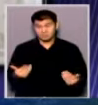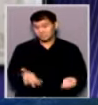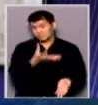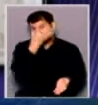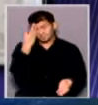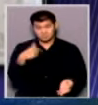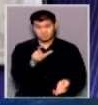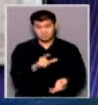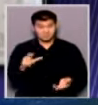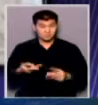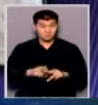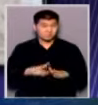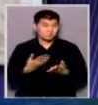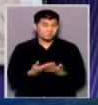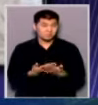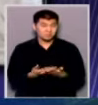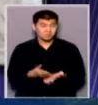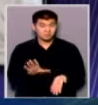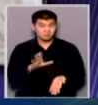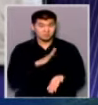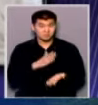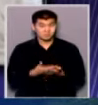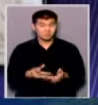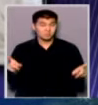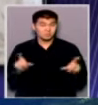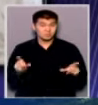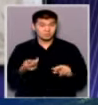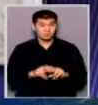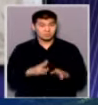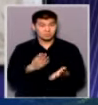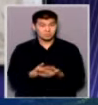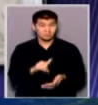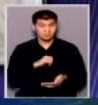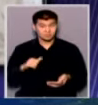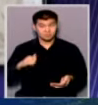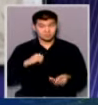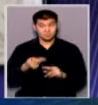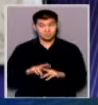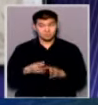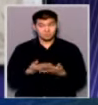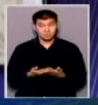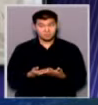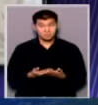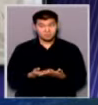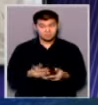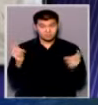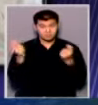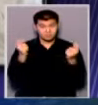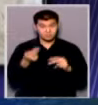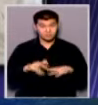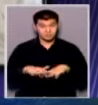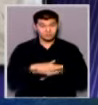қазіргі жүрген адамдарда бізде мысалы барамыз ғой, супермаркетке барамыз, өзімізде шығамыз ғой, бірақ бізде тойсадақаларға